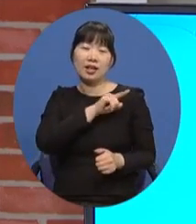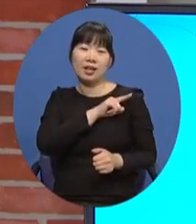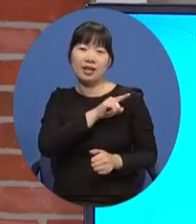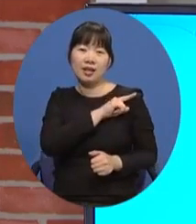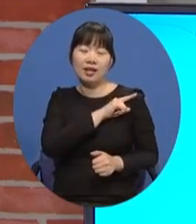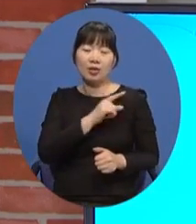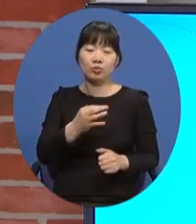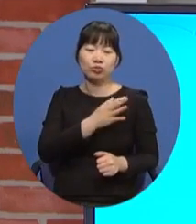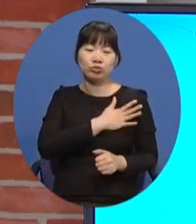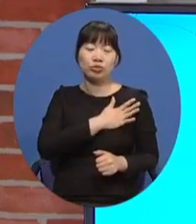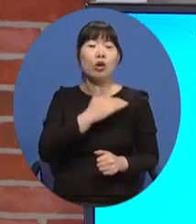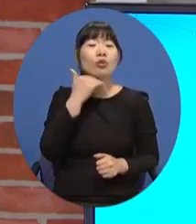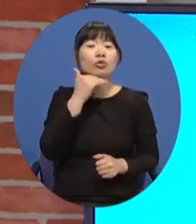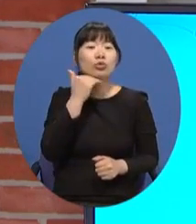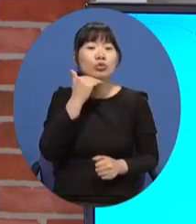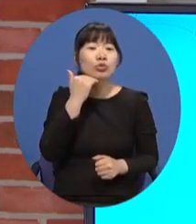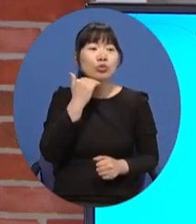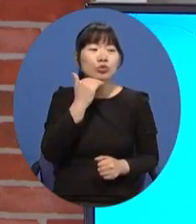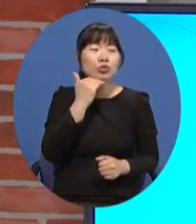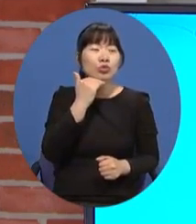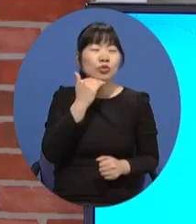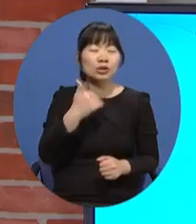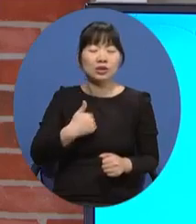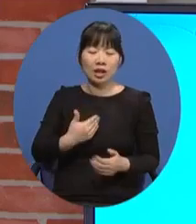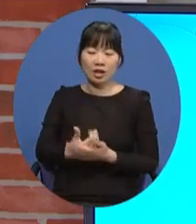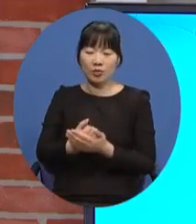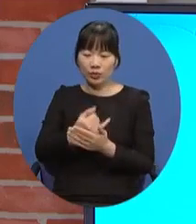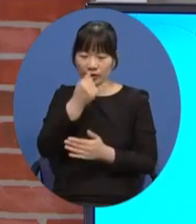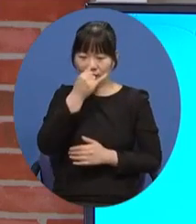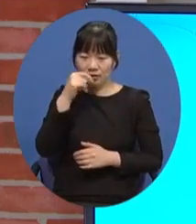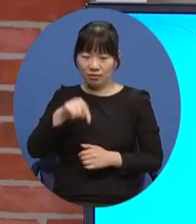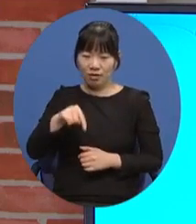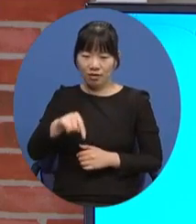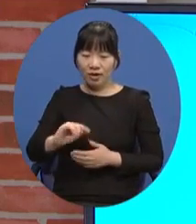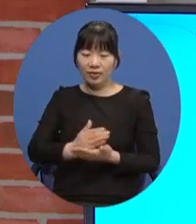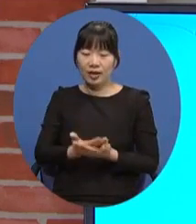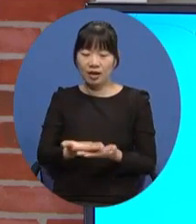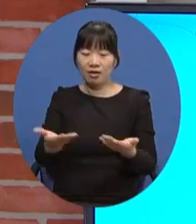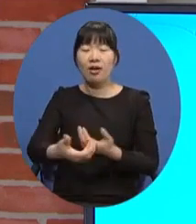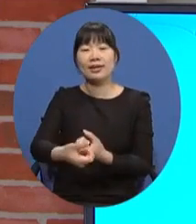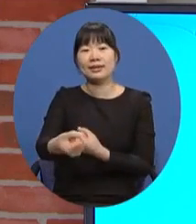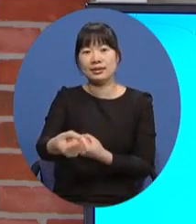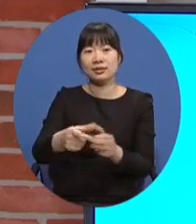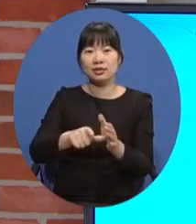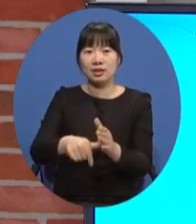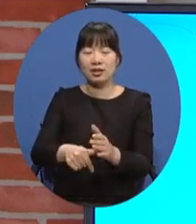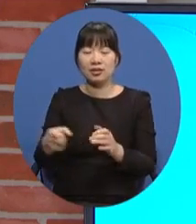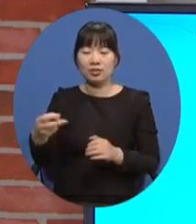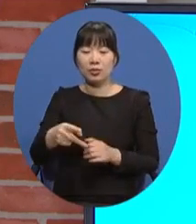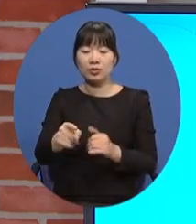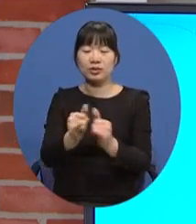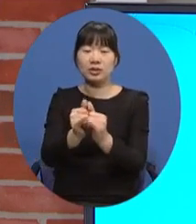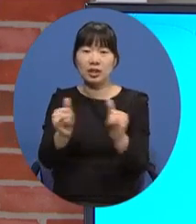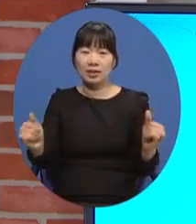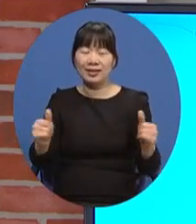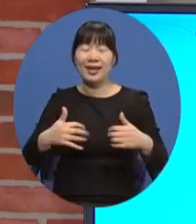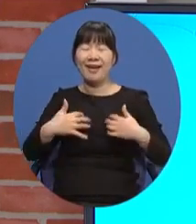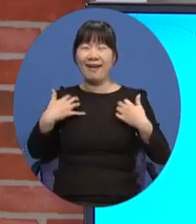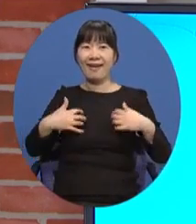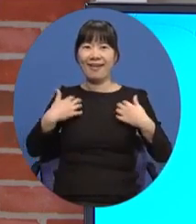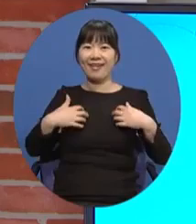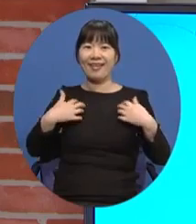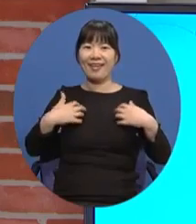제일 부자가 누구냐? 자기가 갖고 있는 것을 나누어 가질 때, 그리고 이제 그 사람이 기뻐할